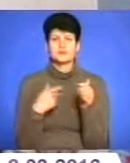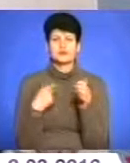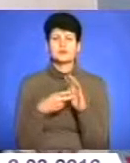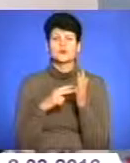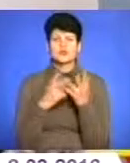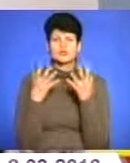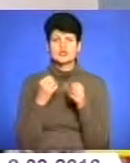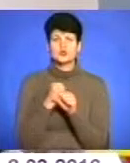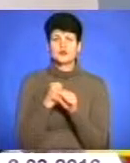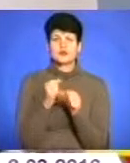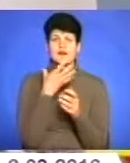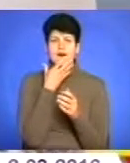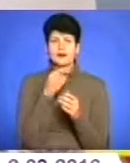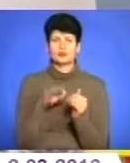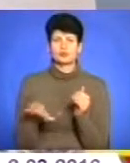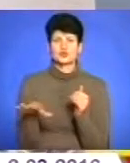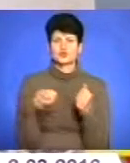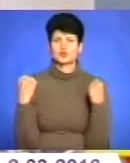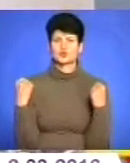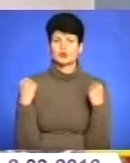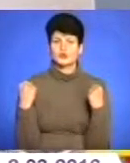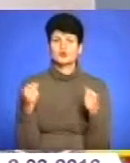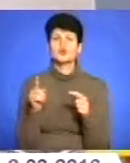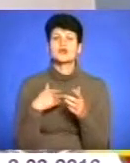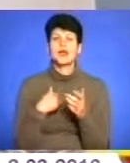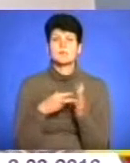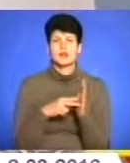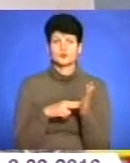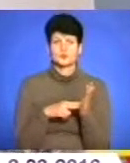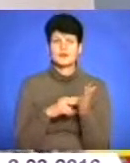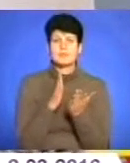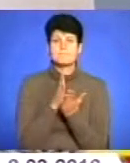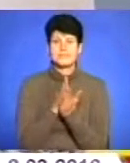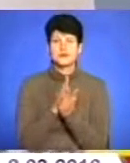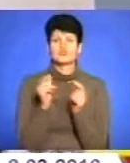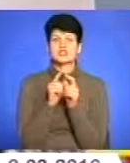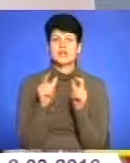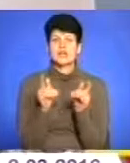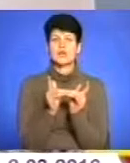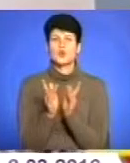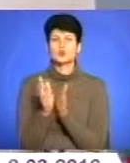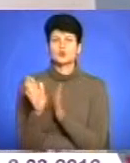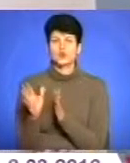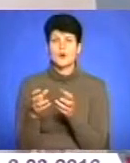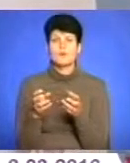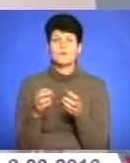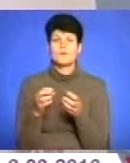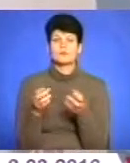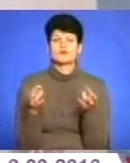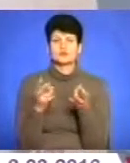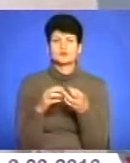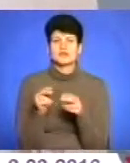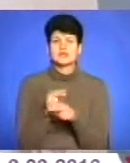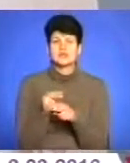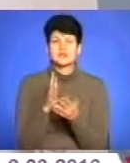гарну площадку спортивну. І а що я планую? Маємо шкільний гуртожиток, проведемо відповідний ремонт, є